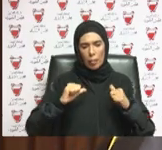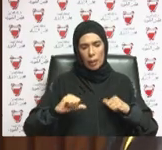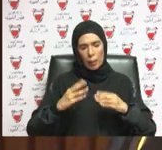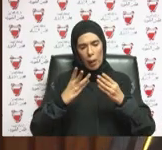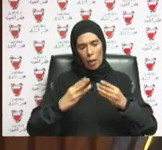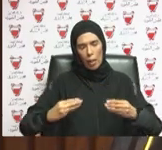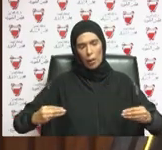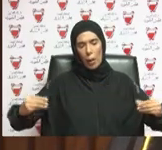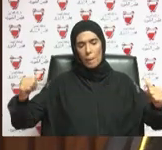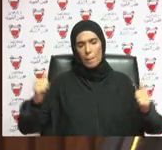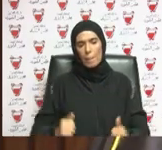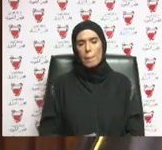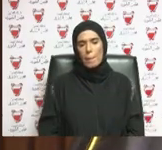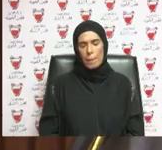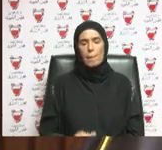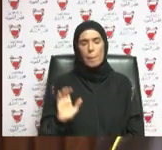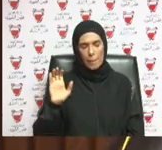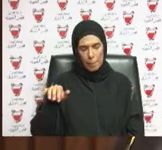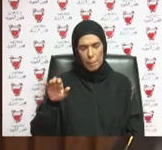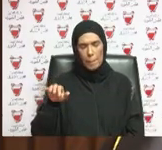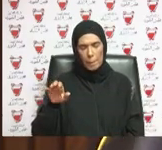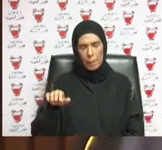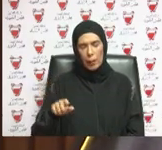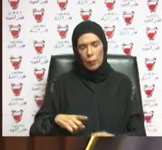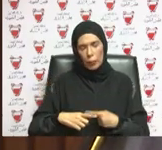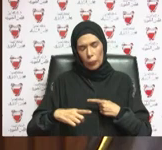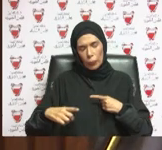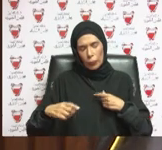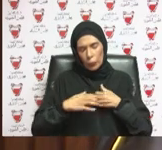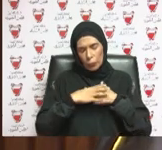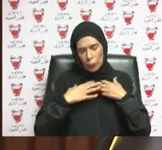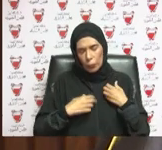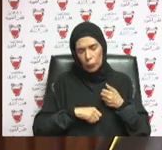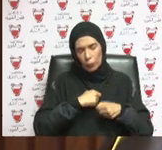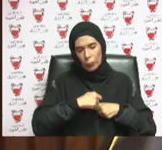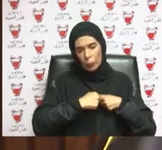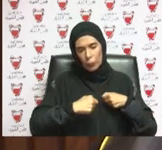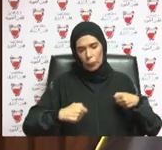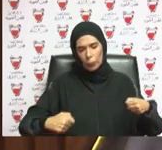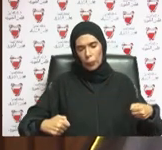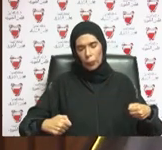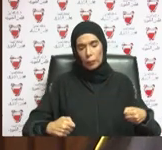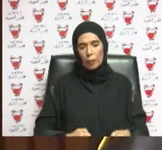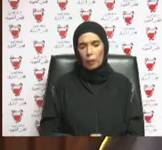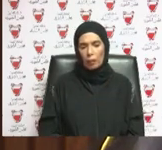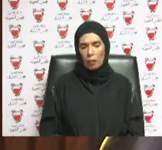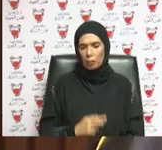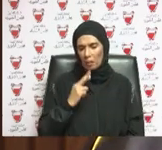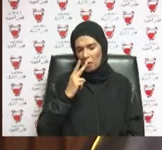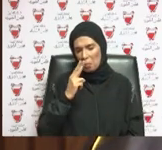وثراه. نعم، لقد أدمى فراقه قلوب الجميع، ولن تفي حقه، وحزنا